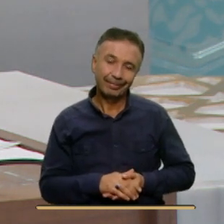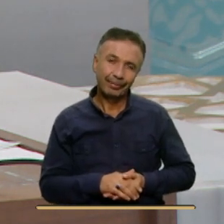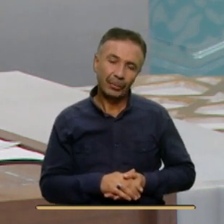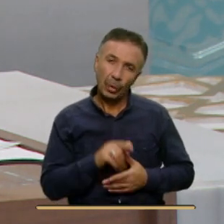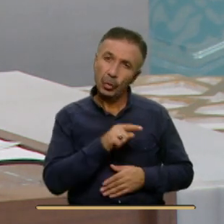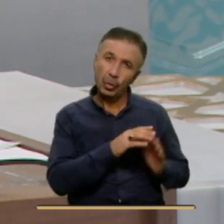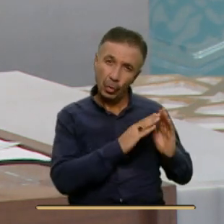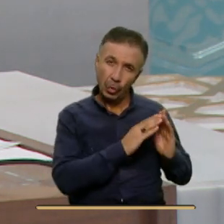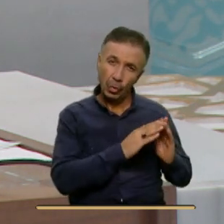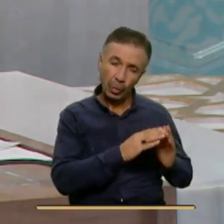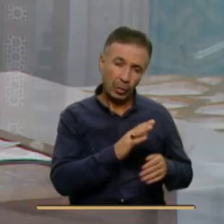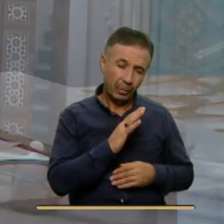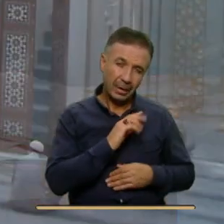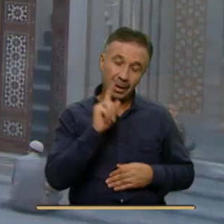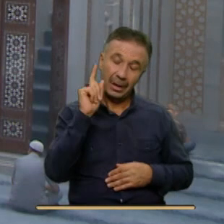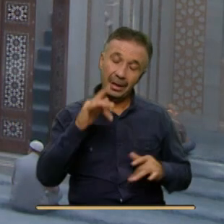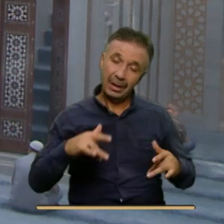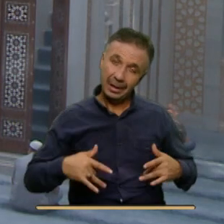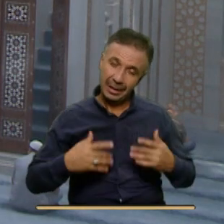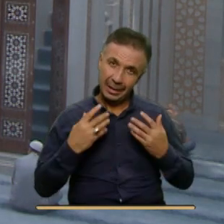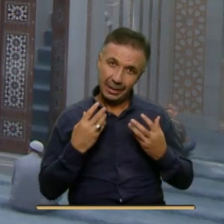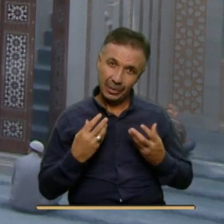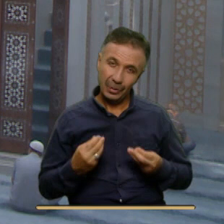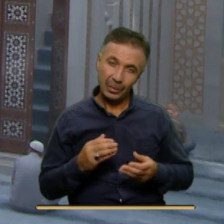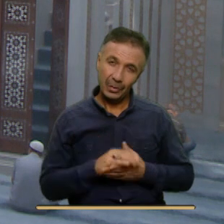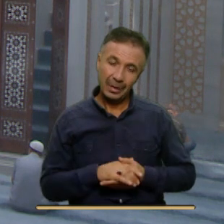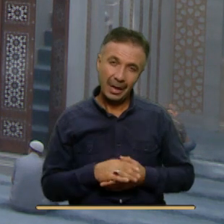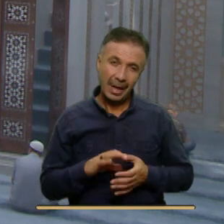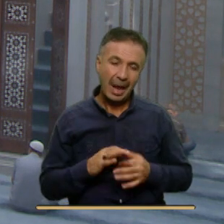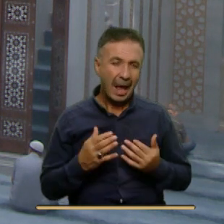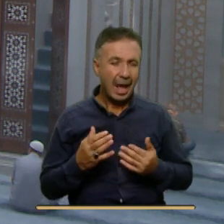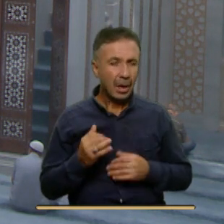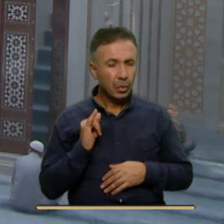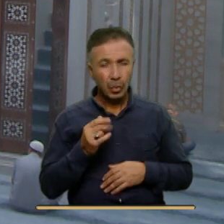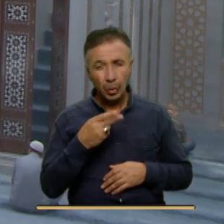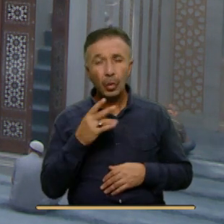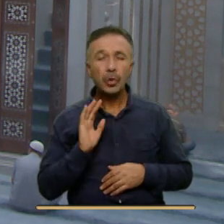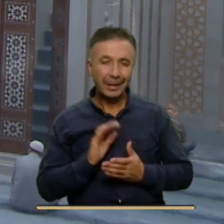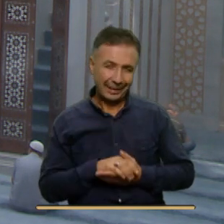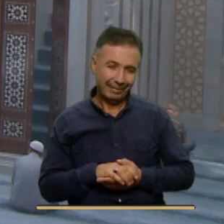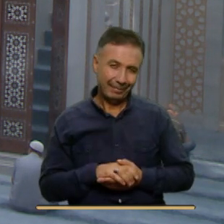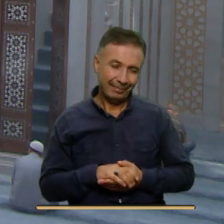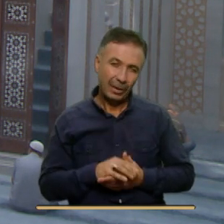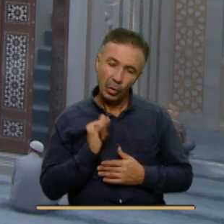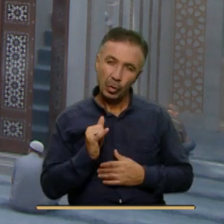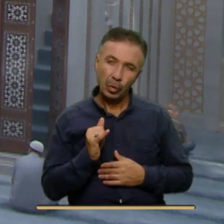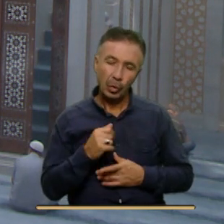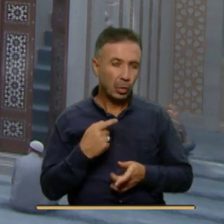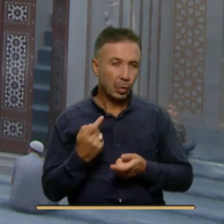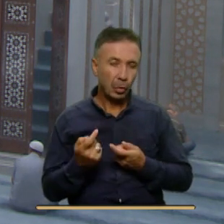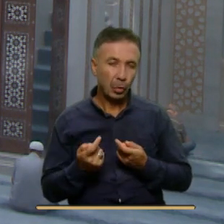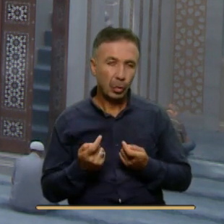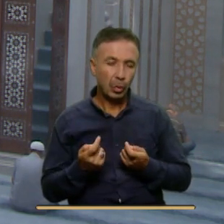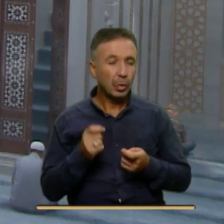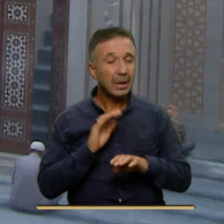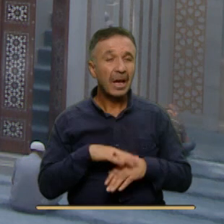şu komşum var ya, Allah razı olsun, ne kötü bir söz duyduk, ne kötü bir eylemine şahit